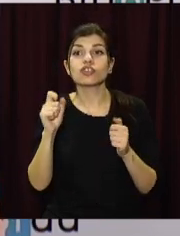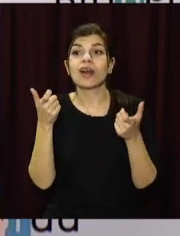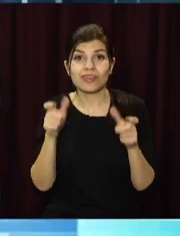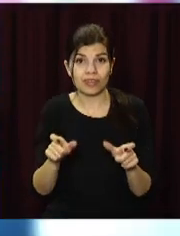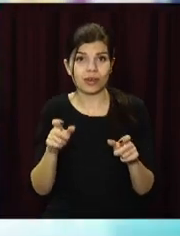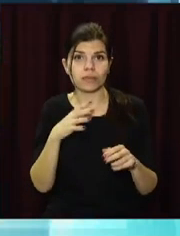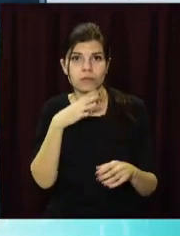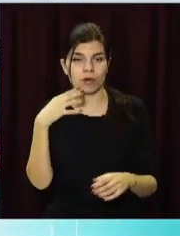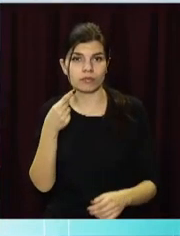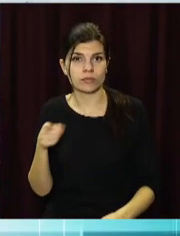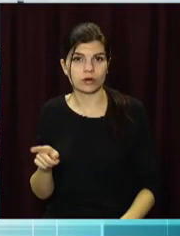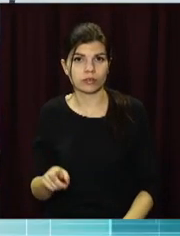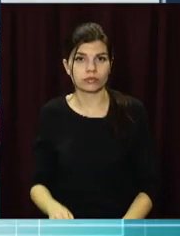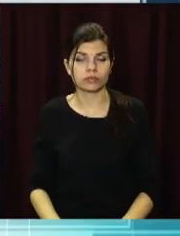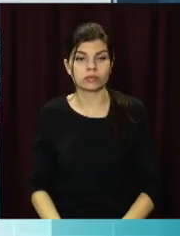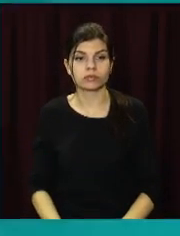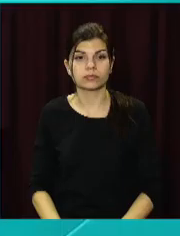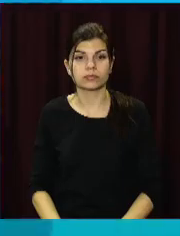локдаунів.